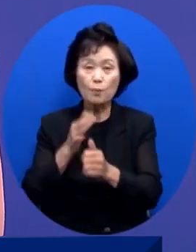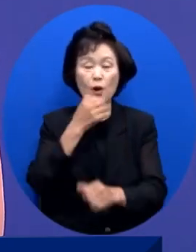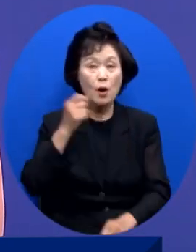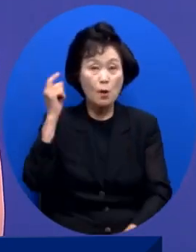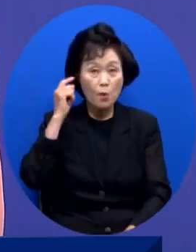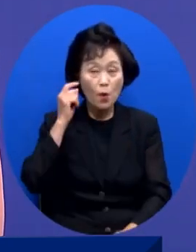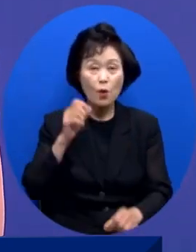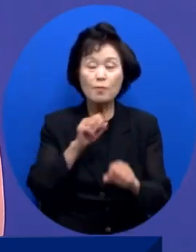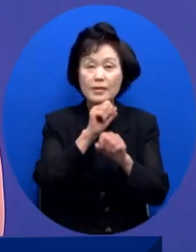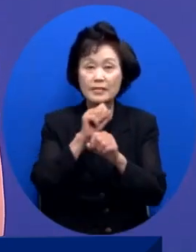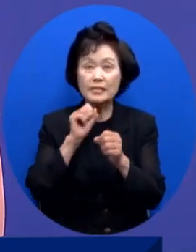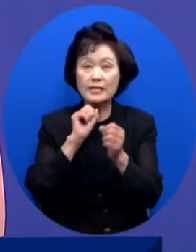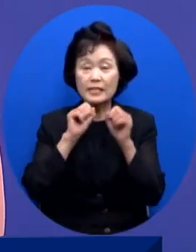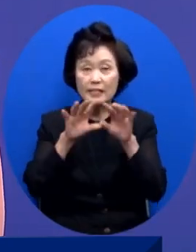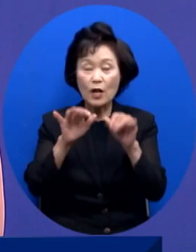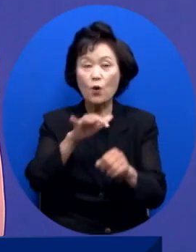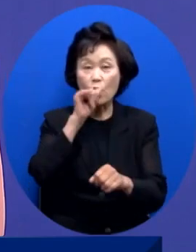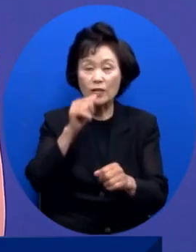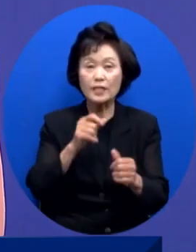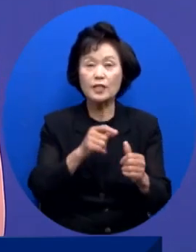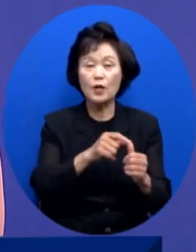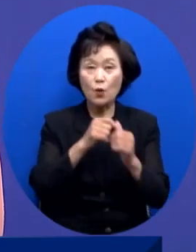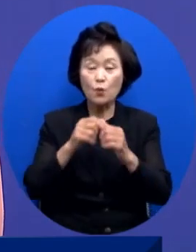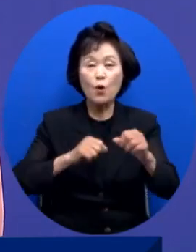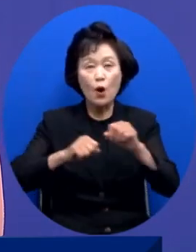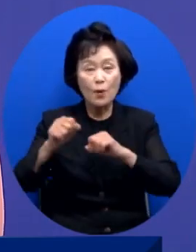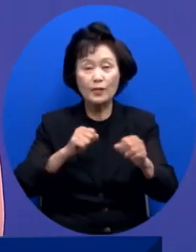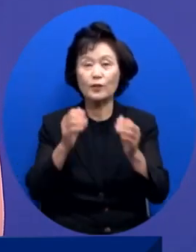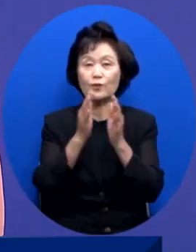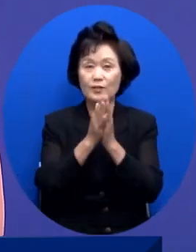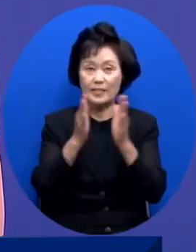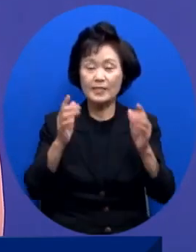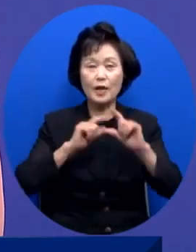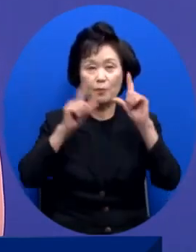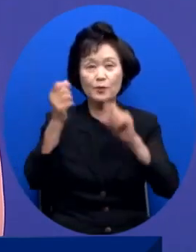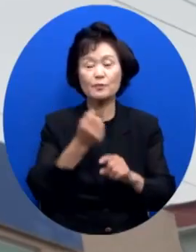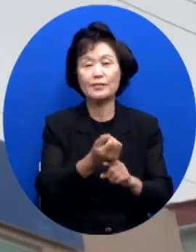전하는 아웃리치도 이어지고 있습니다. 사역 현장을 장현수 기자가 전해드립니다.